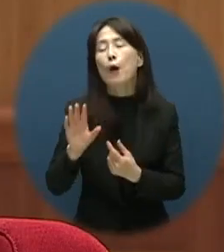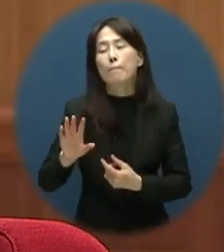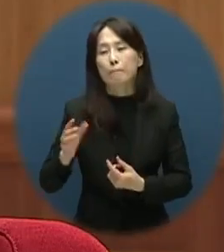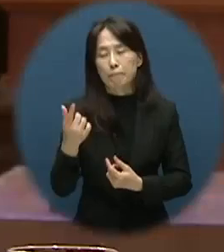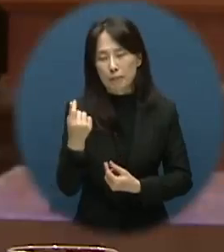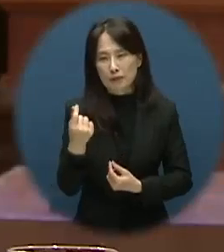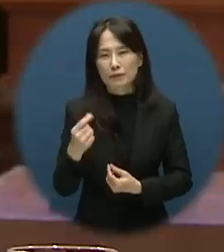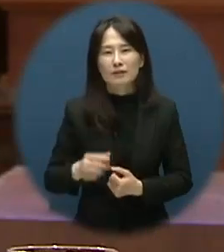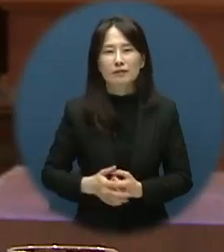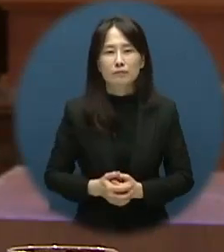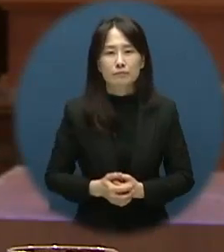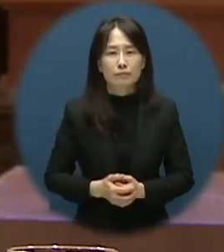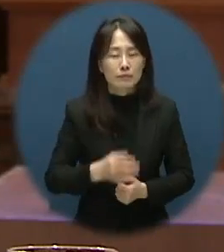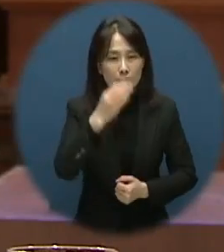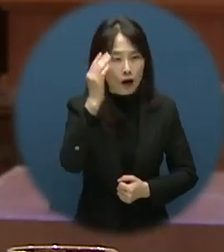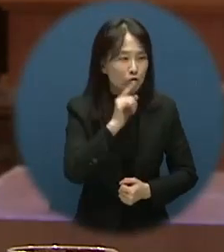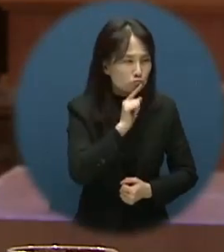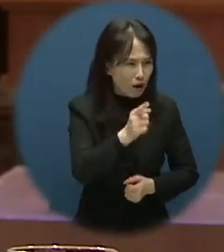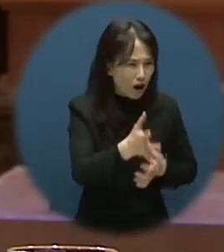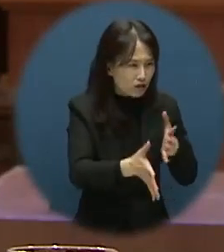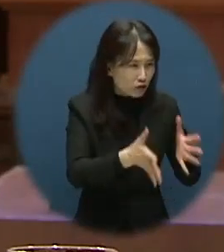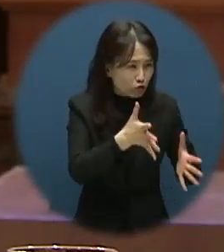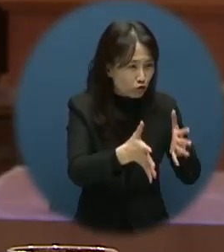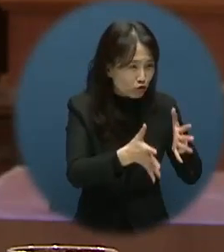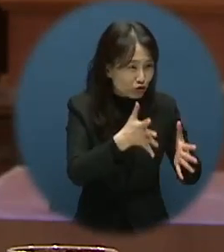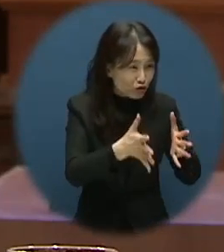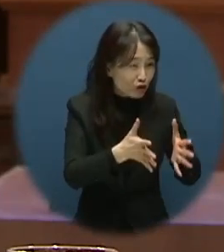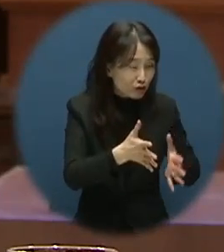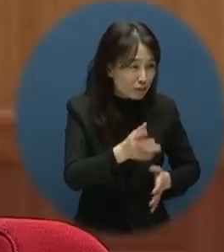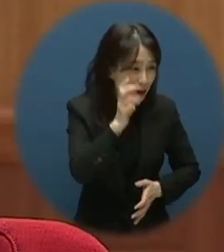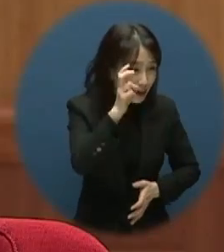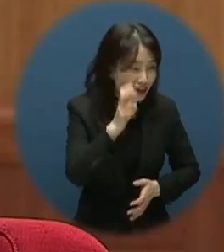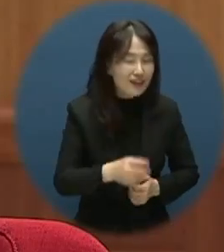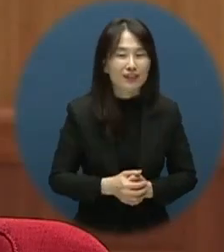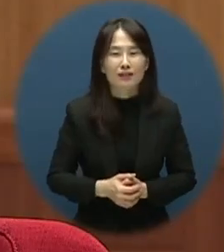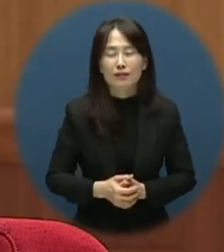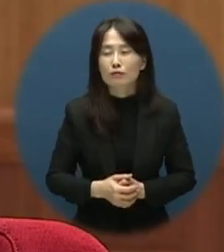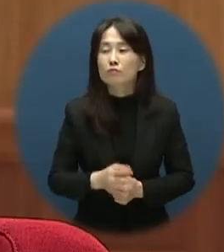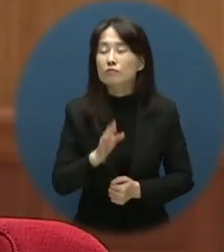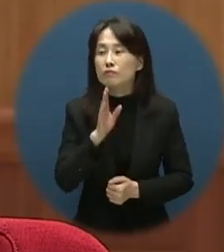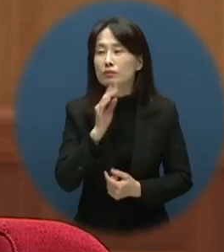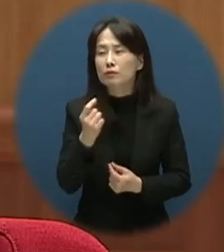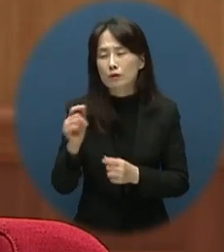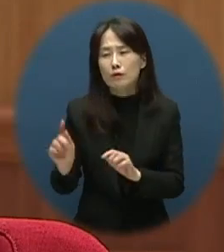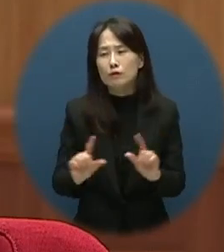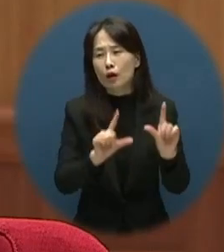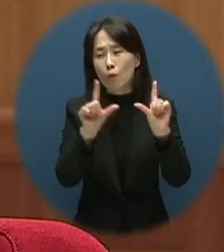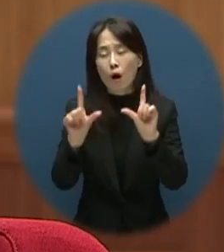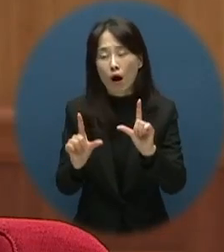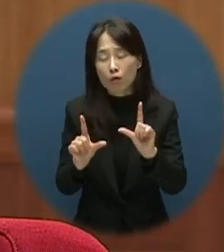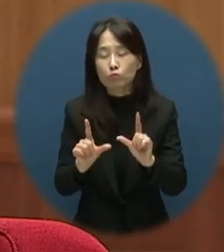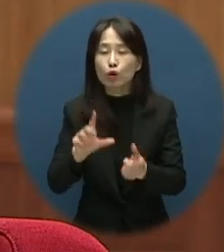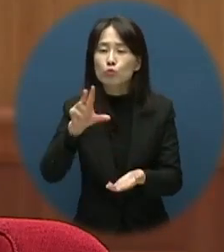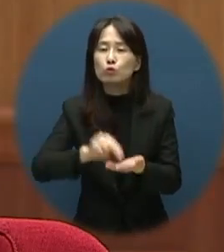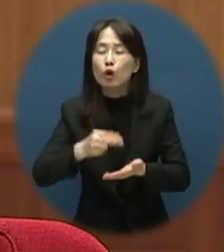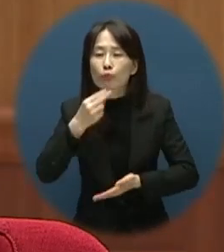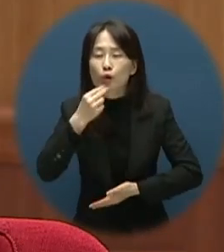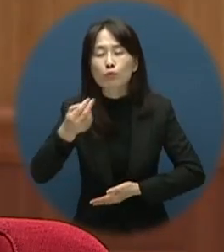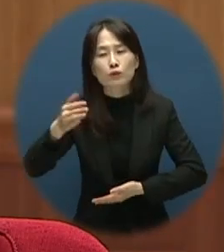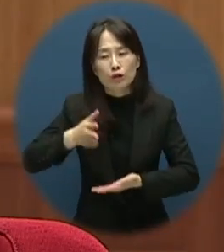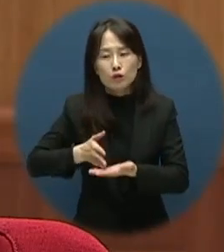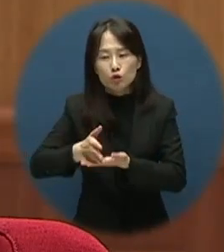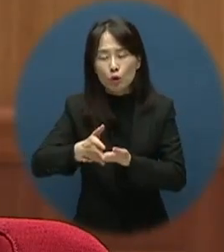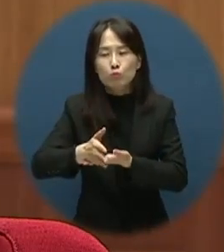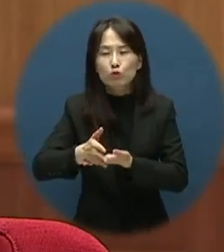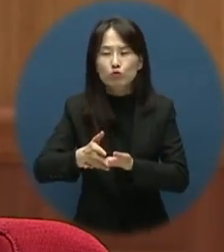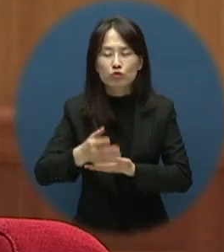시작했으니까 아직도 한국말은 예, 서툴렀을 것이고 뭐 기본적인 생활 뭐 문제는 없었지만 뭐 전문